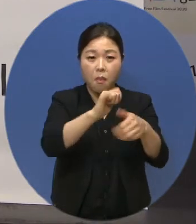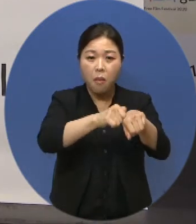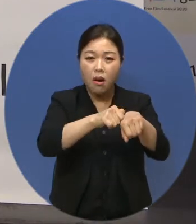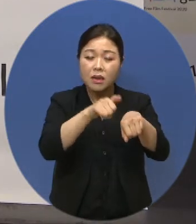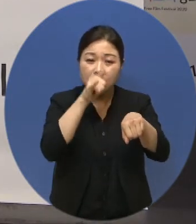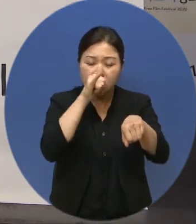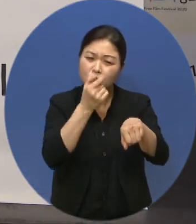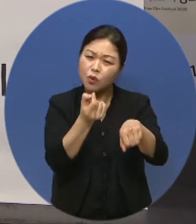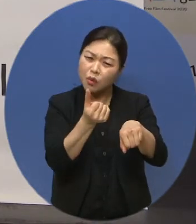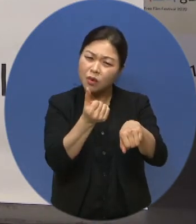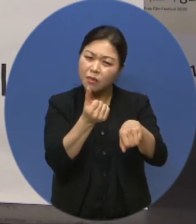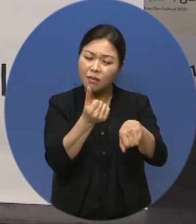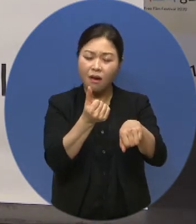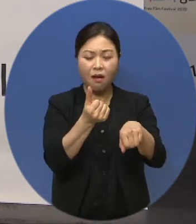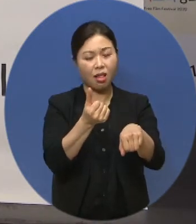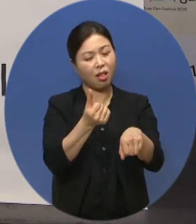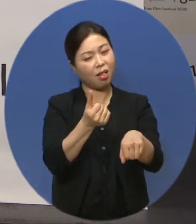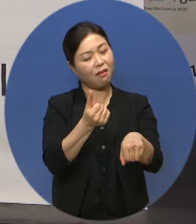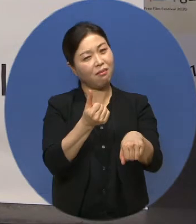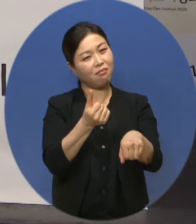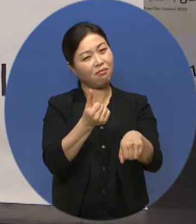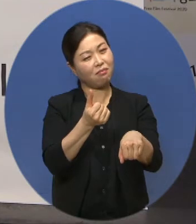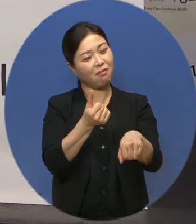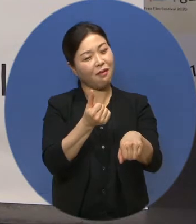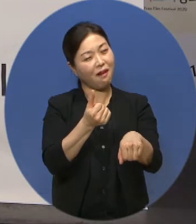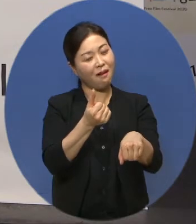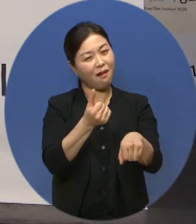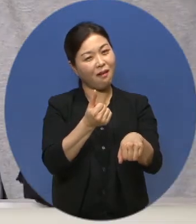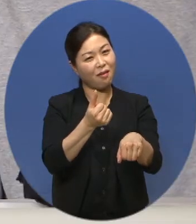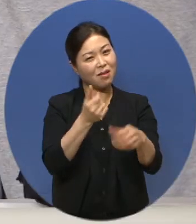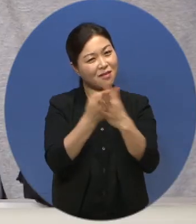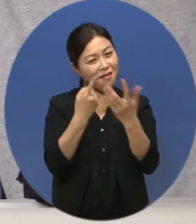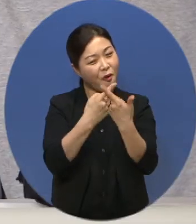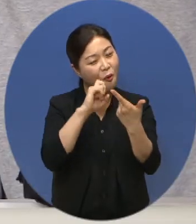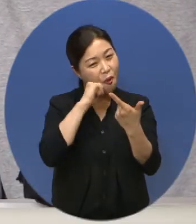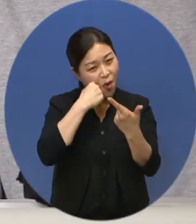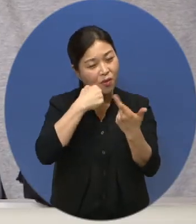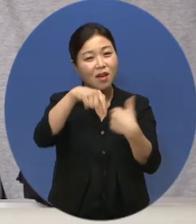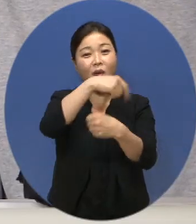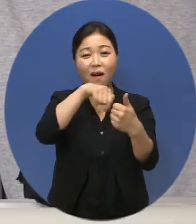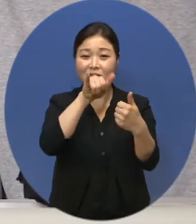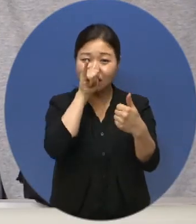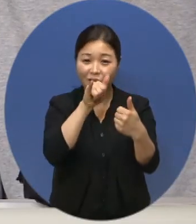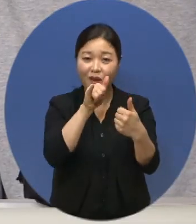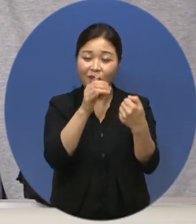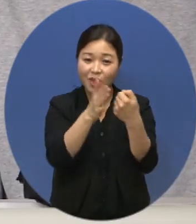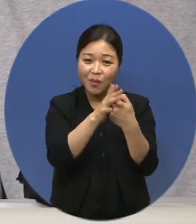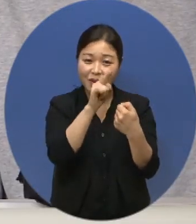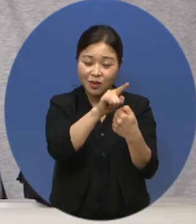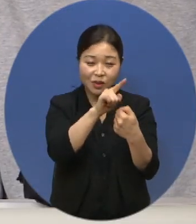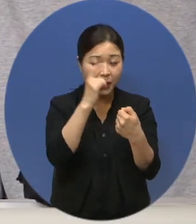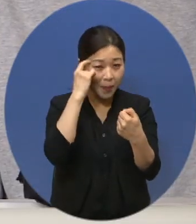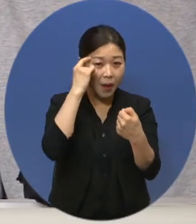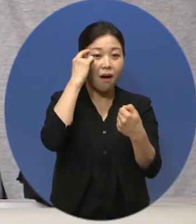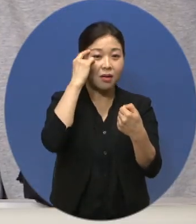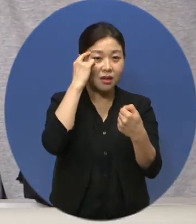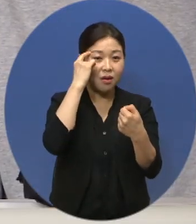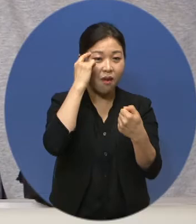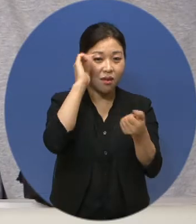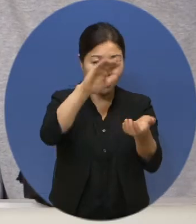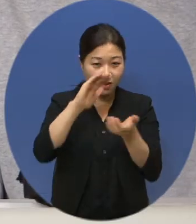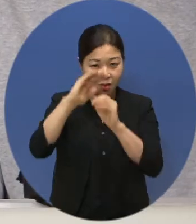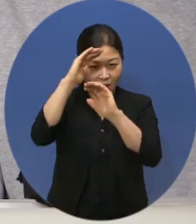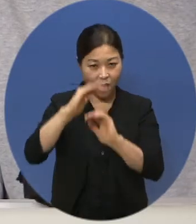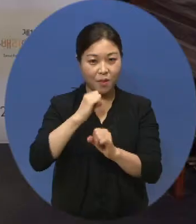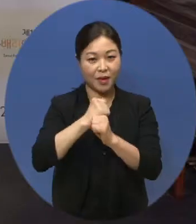조금 아이러니한 구조들이 있어서 고기 아련하군요. 네. 네. 그래서 거기에 조금 착안을 해서 이야기를 좀 풀어봤던 것